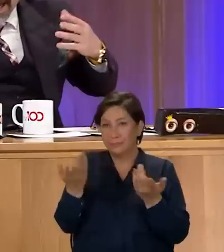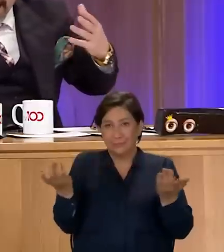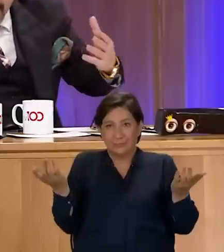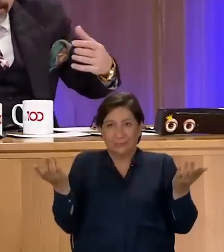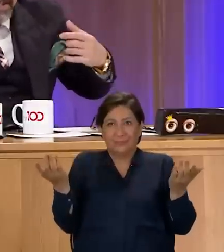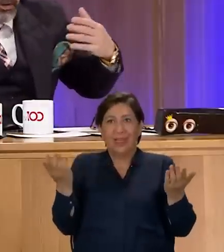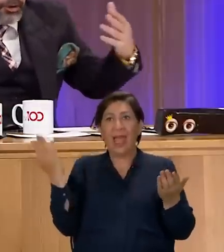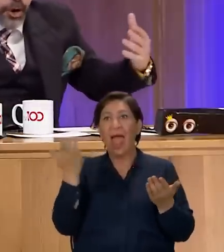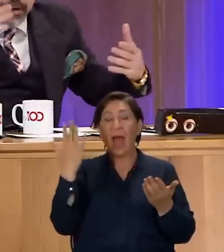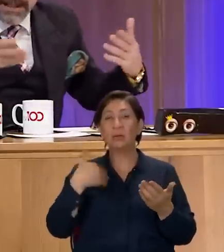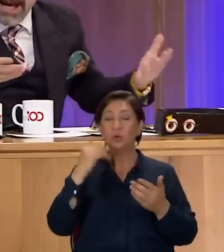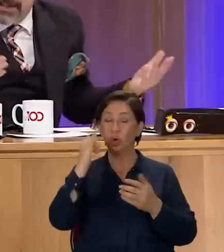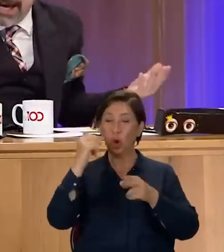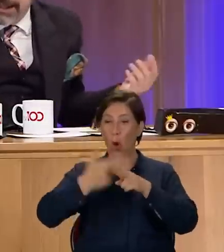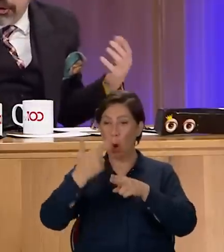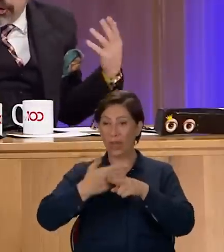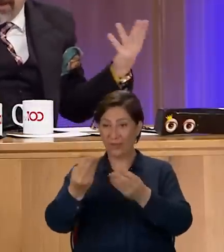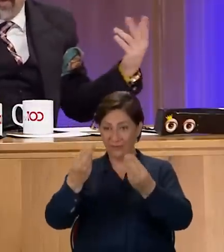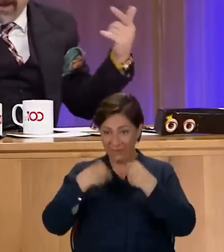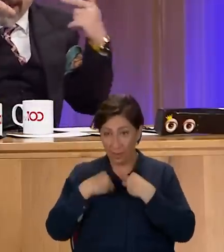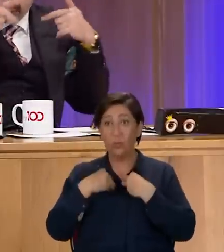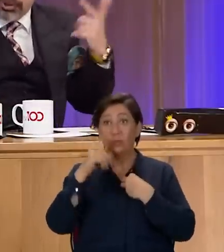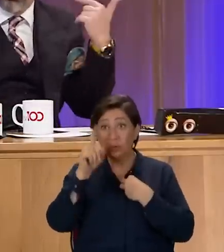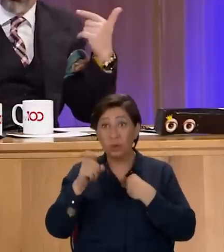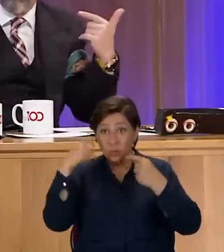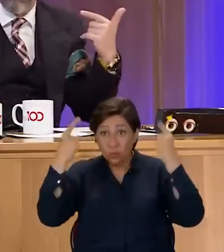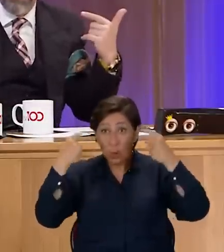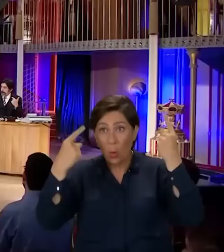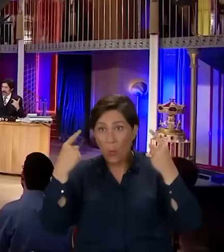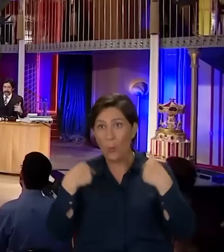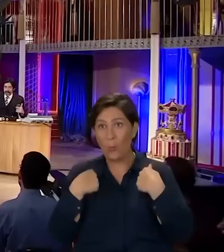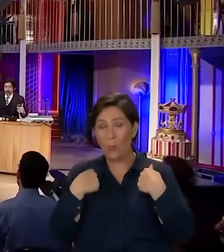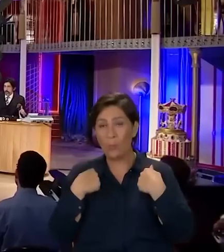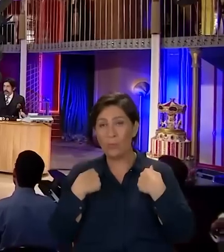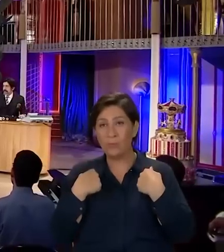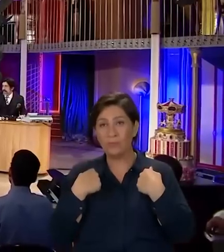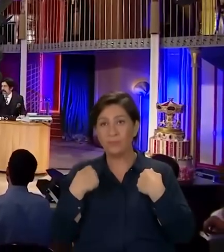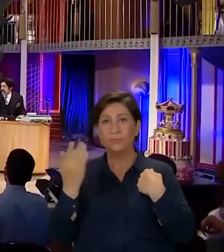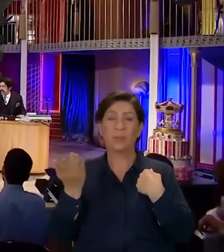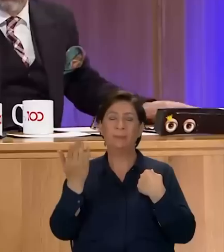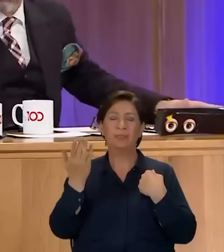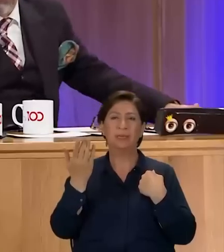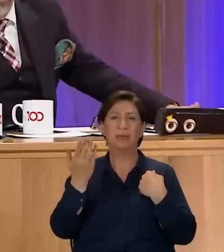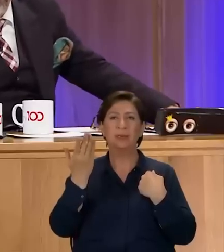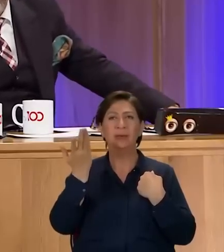yani eğer bize kötü örnekler sergileniyorsa mı diye ben düşünüyorum. Yani mesela ne